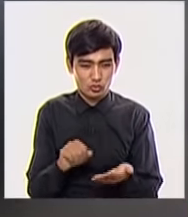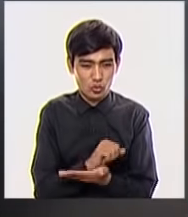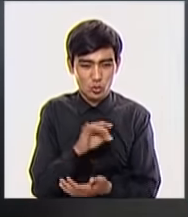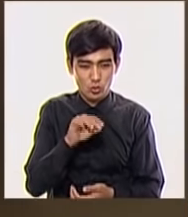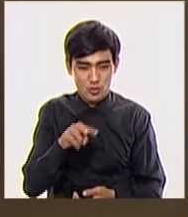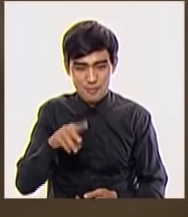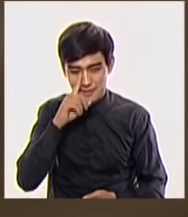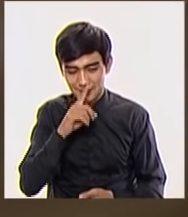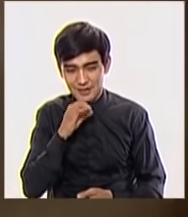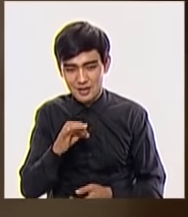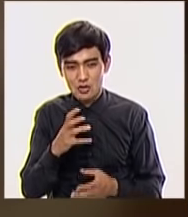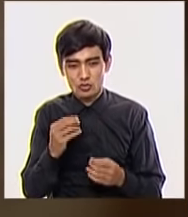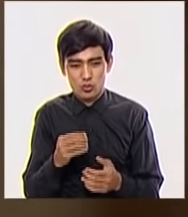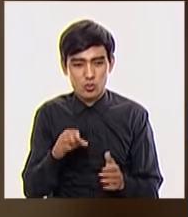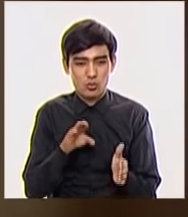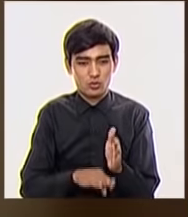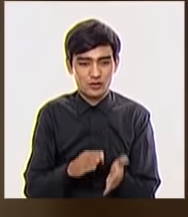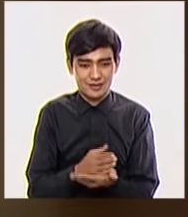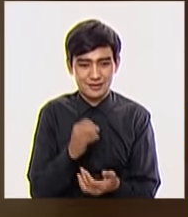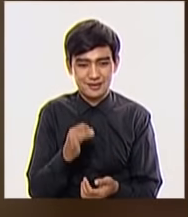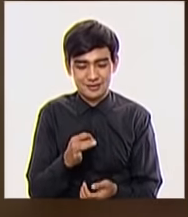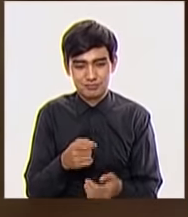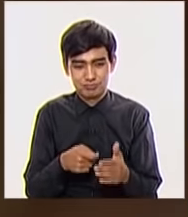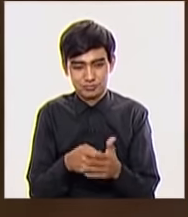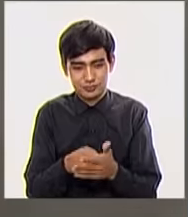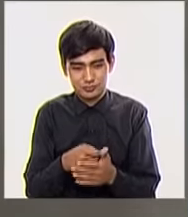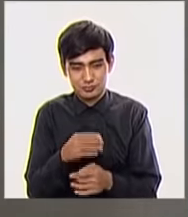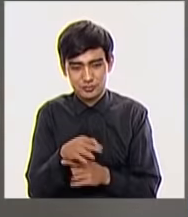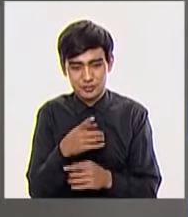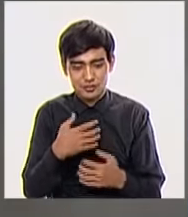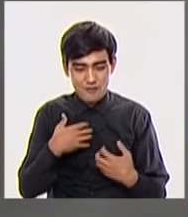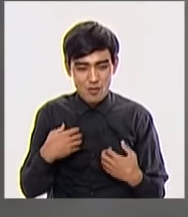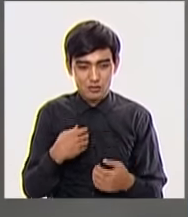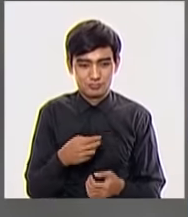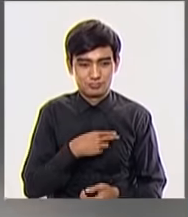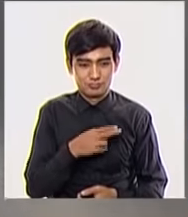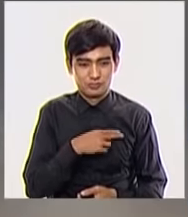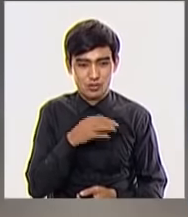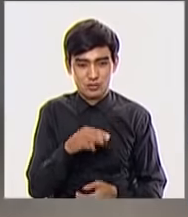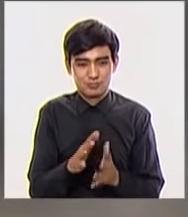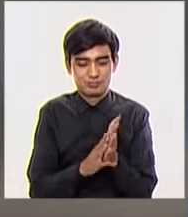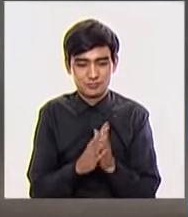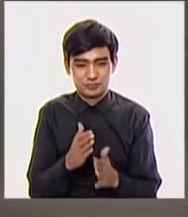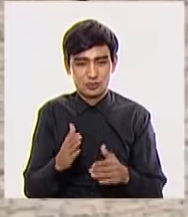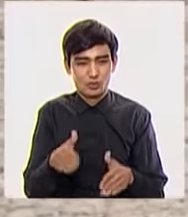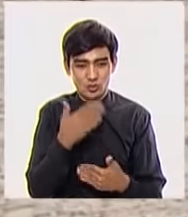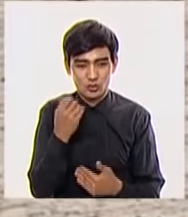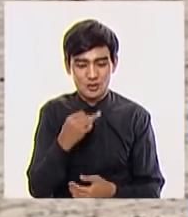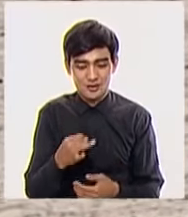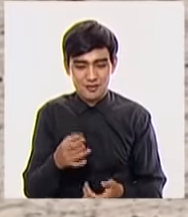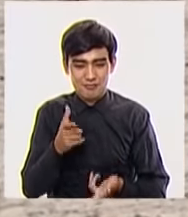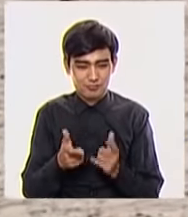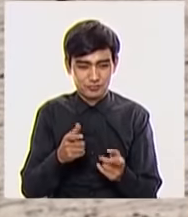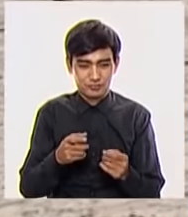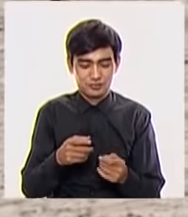июле, то ситуация станет еще хуже. При этом уверены, что скотина продолжает гибнуть из-за отсутствия кормов. Реальные потери намного